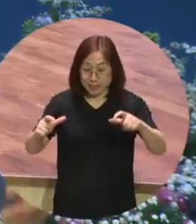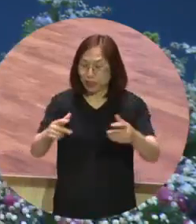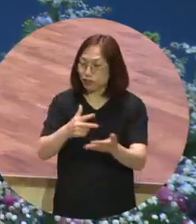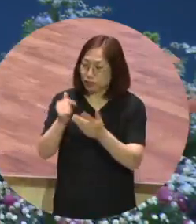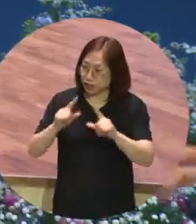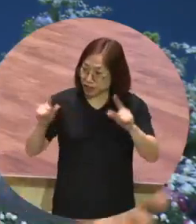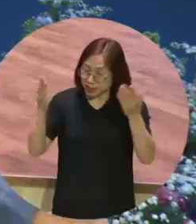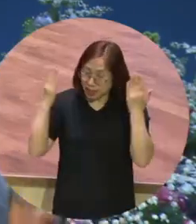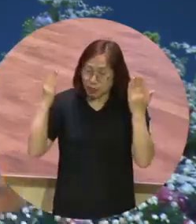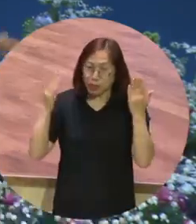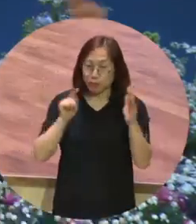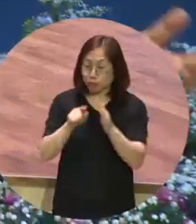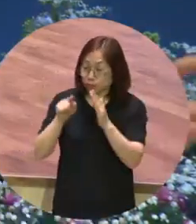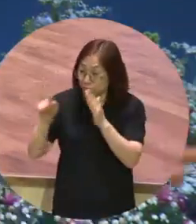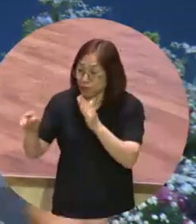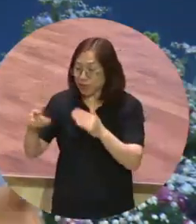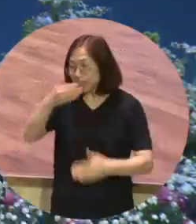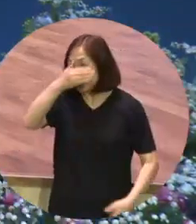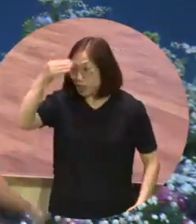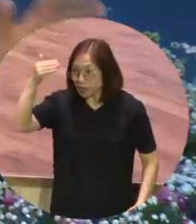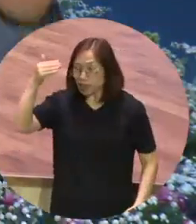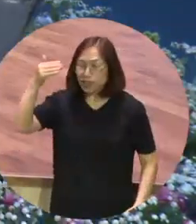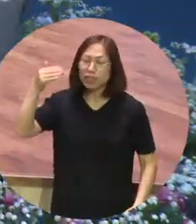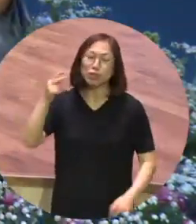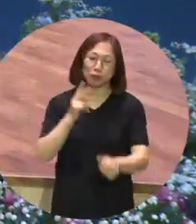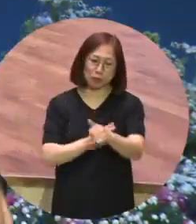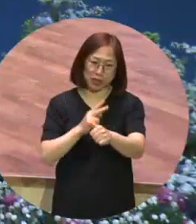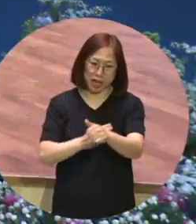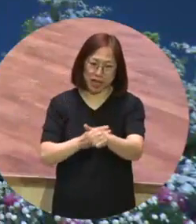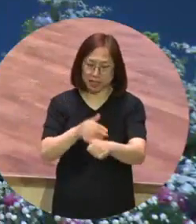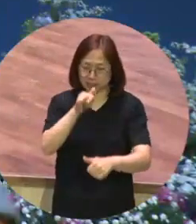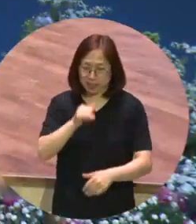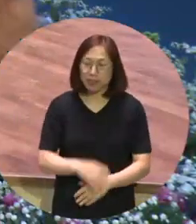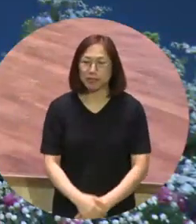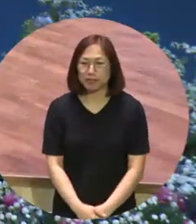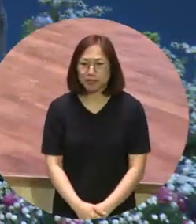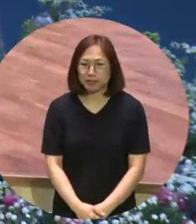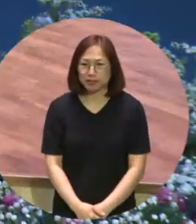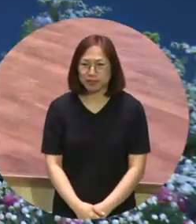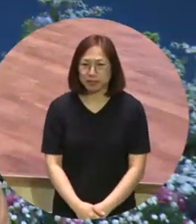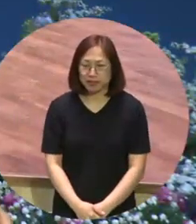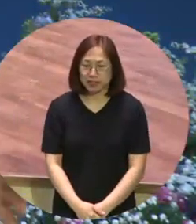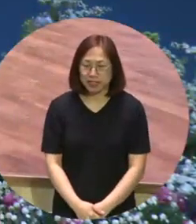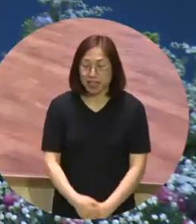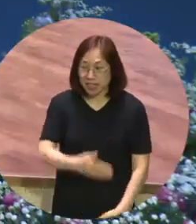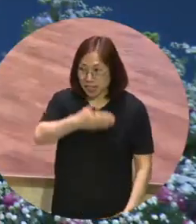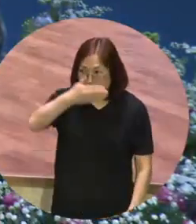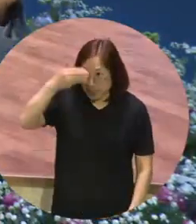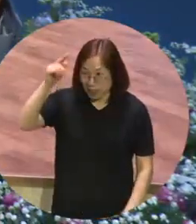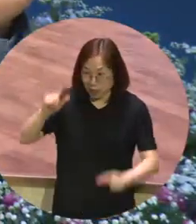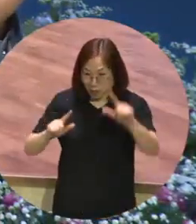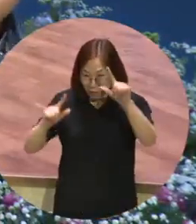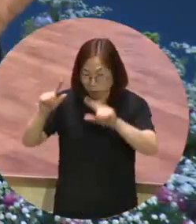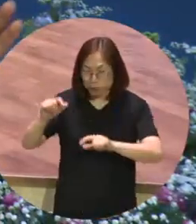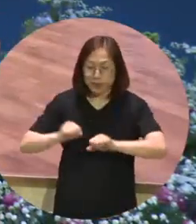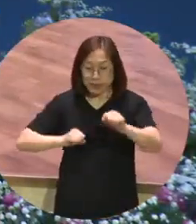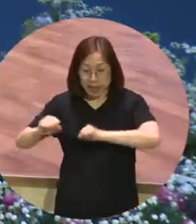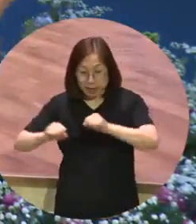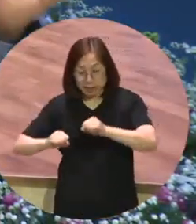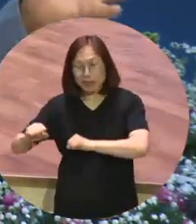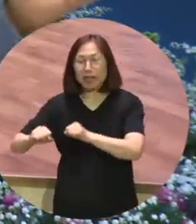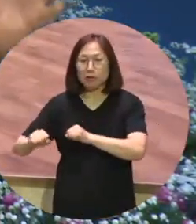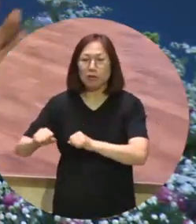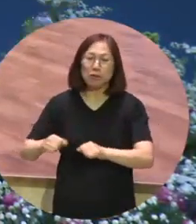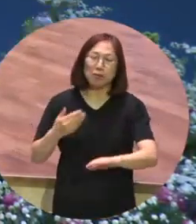주일학교 각 부서에 가는 곳마다 청년의 출신들은 달라요. DNA가 달라. 영적 DNA가 불꽃이야 불꽃.